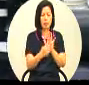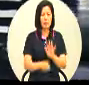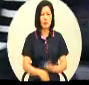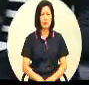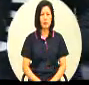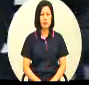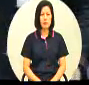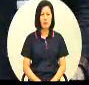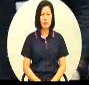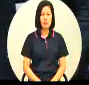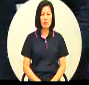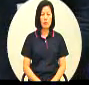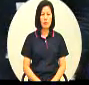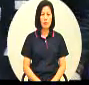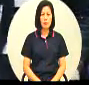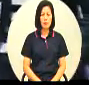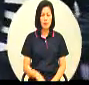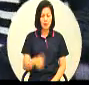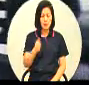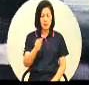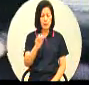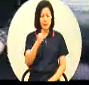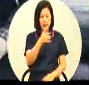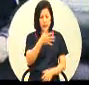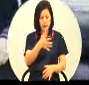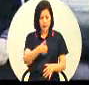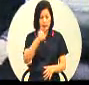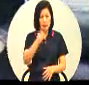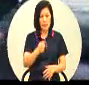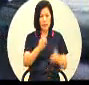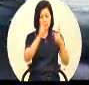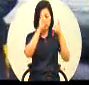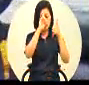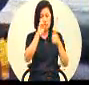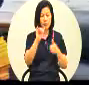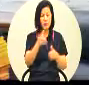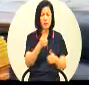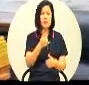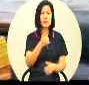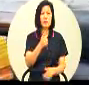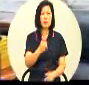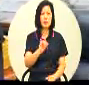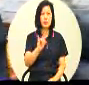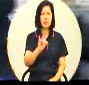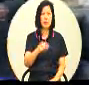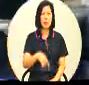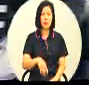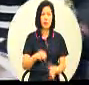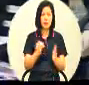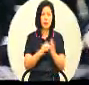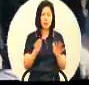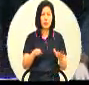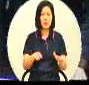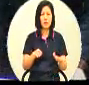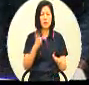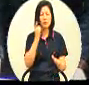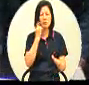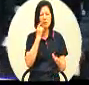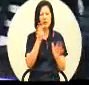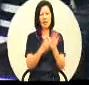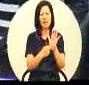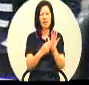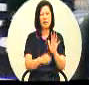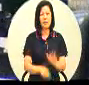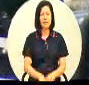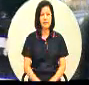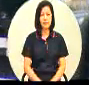请市长回答。 谢谢议长，谢谢寇议员。许愿到现在为止都是假设，我现